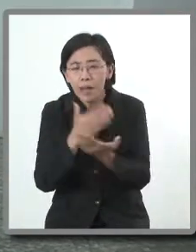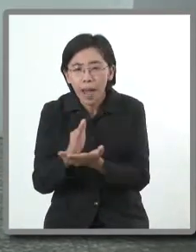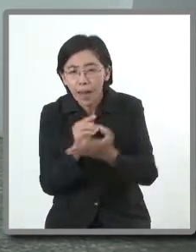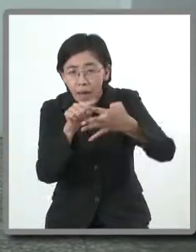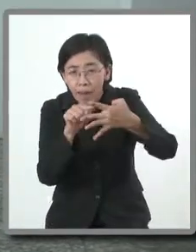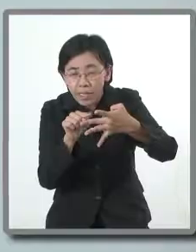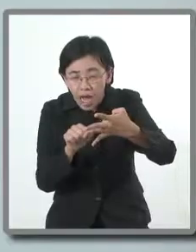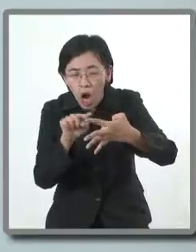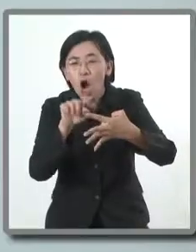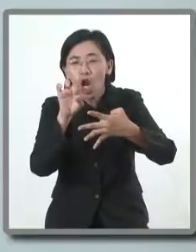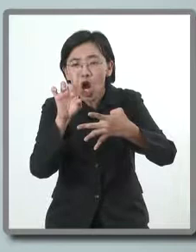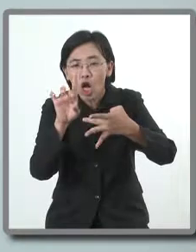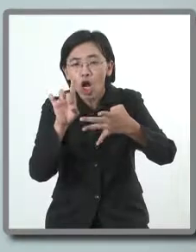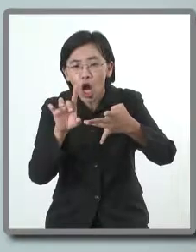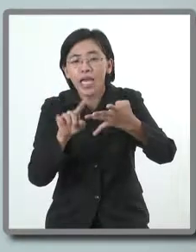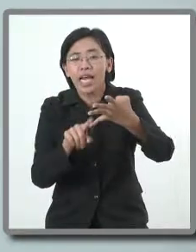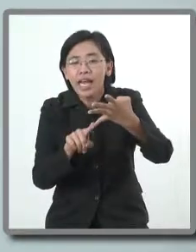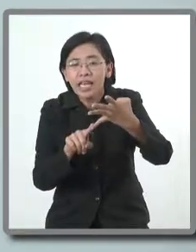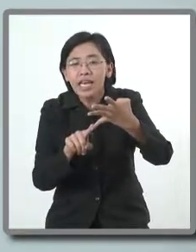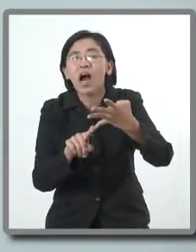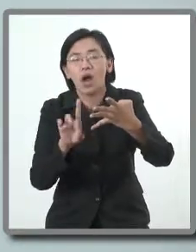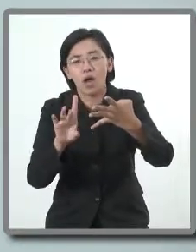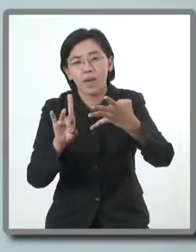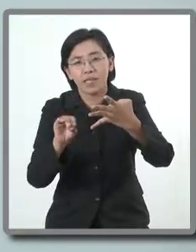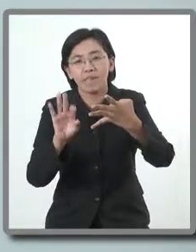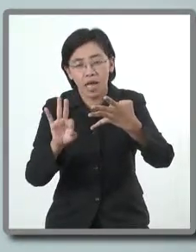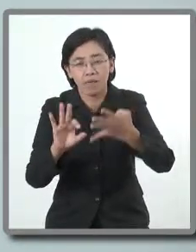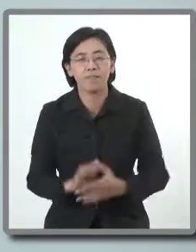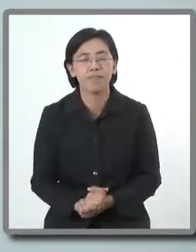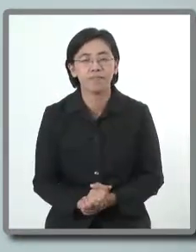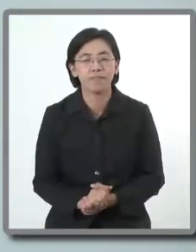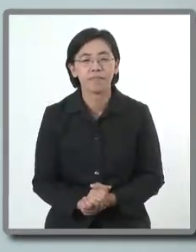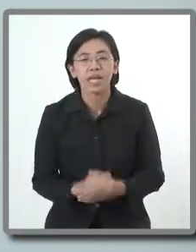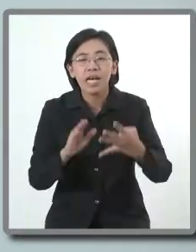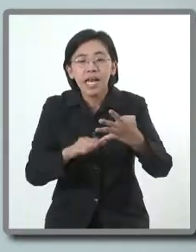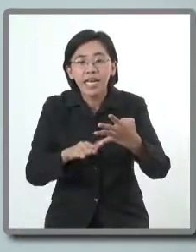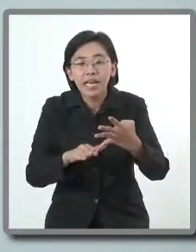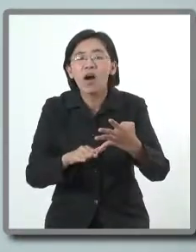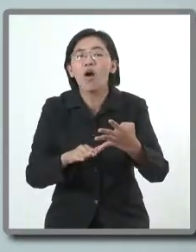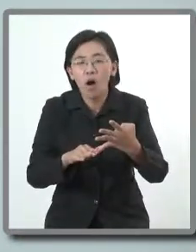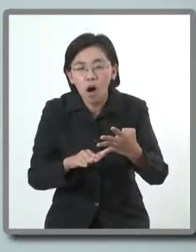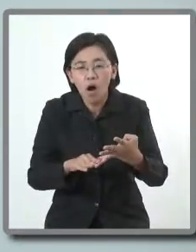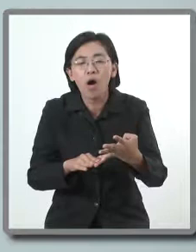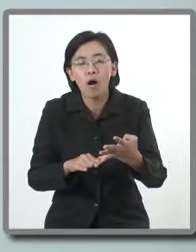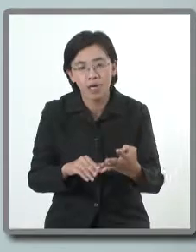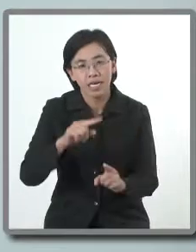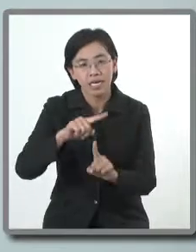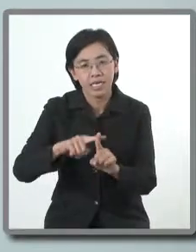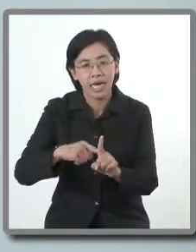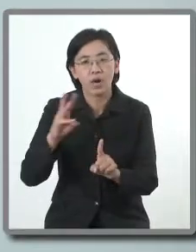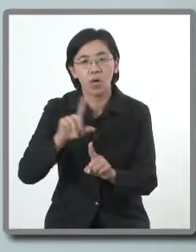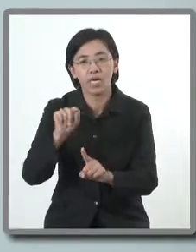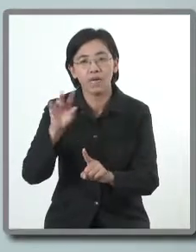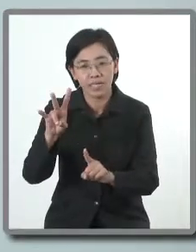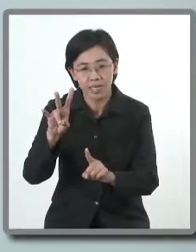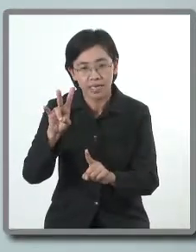วดละประมาณ100คันแล้วก็งวดสุดท้ายประมาณ189คันซึ่งงวดสุดท้ายก็จะครบในวันที่27เดือนมิถุน